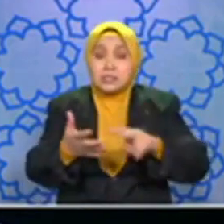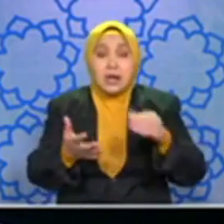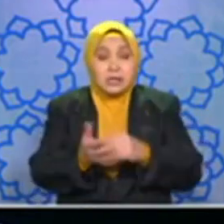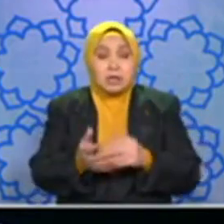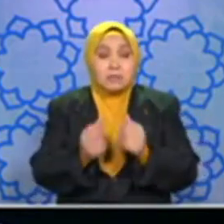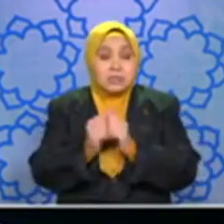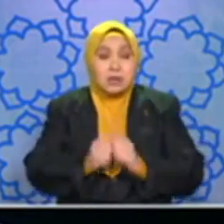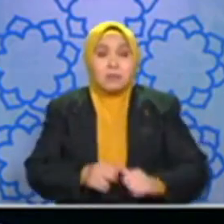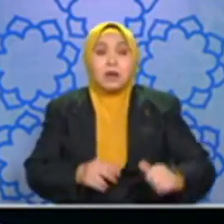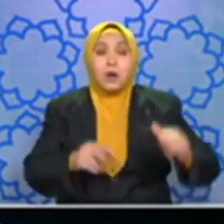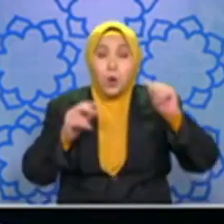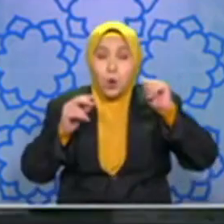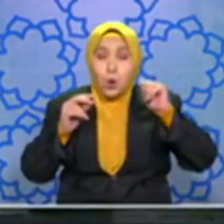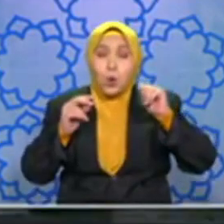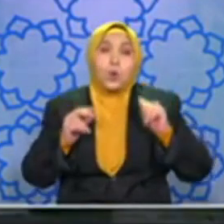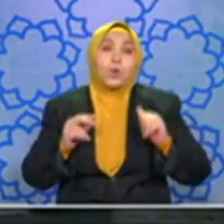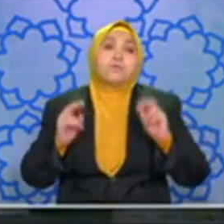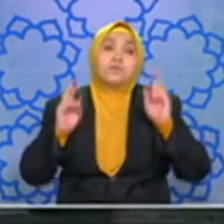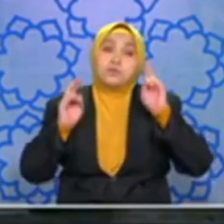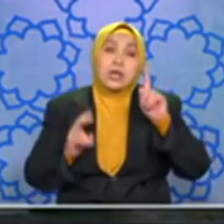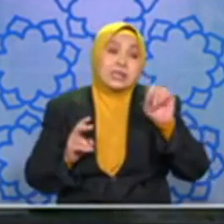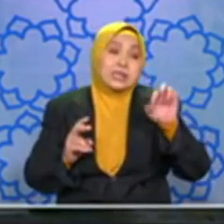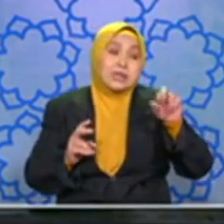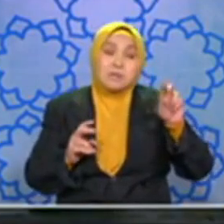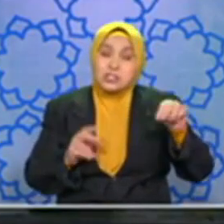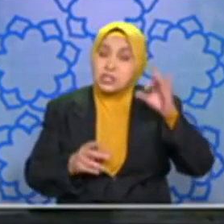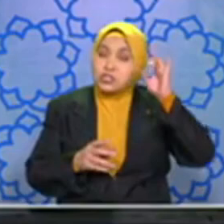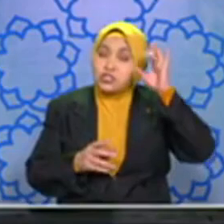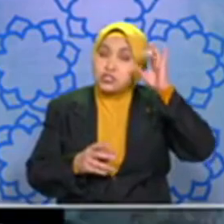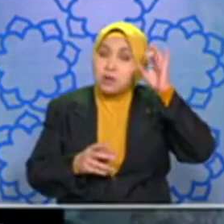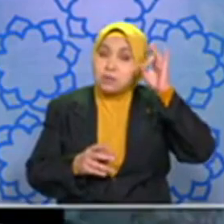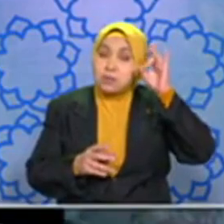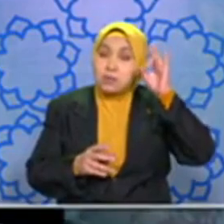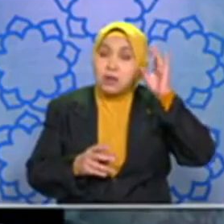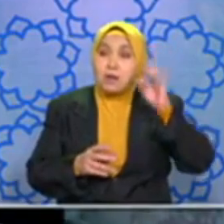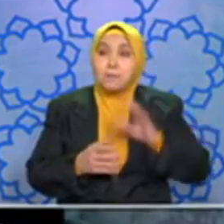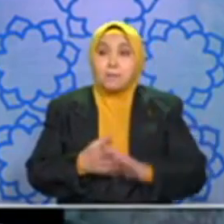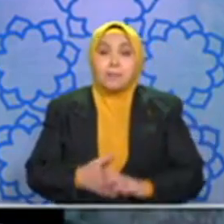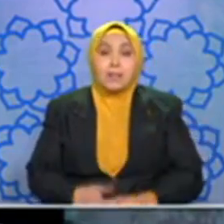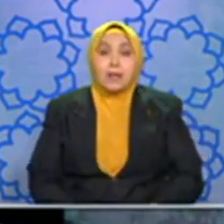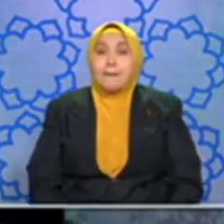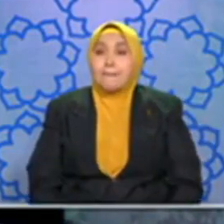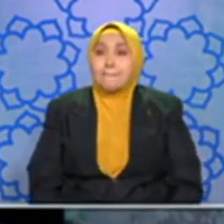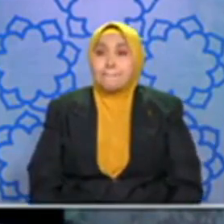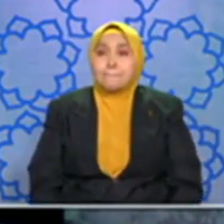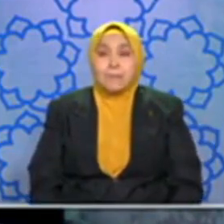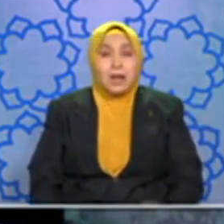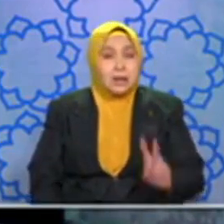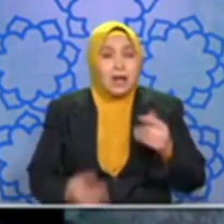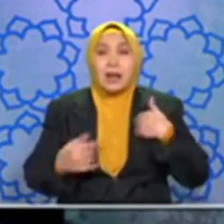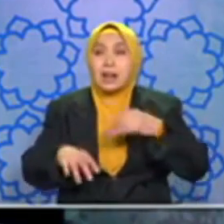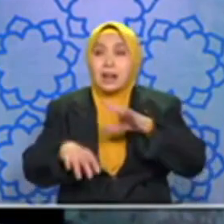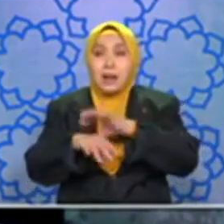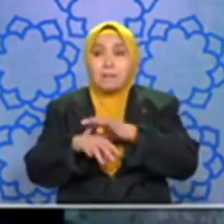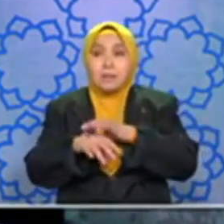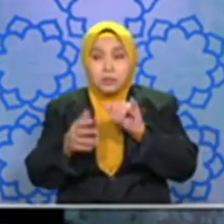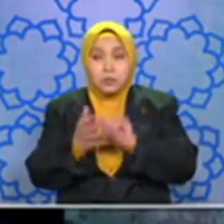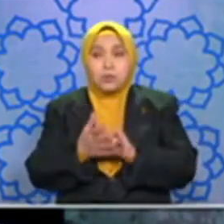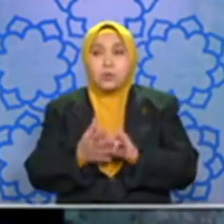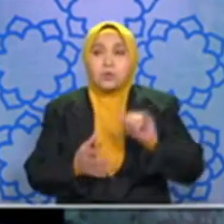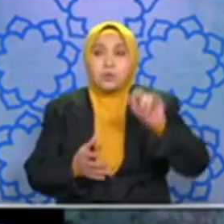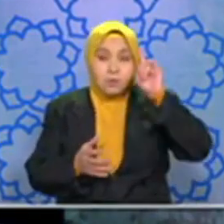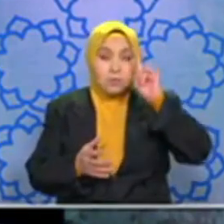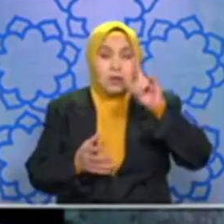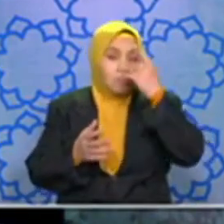Ustaz Tirmizi. Silakan Ustaz. Baik, insya-Allah. Kisah apa Ustaz yang anak dua anak Adam yang seorang berkorban untuk Allah.